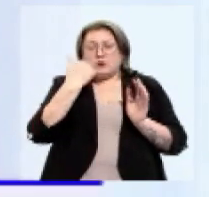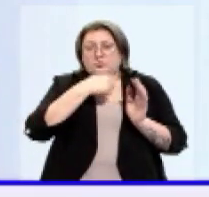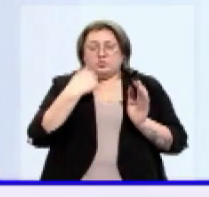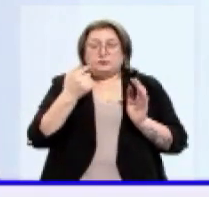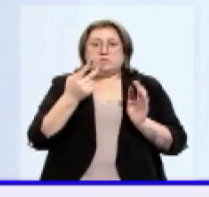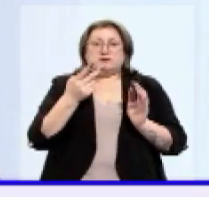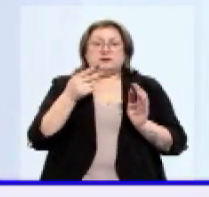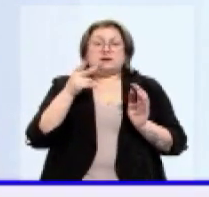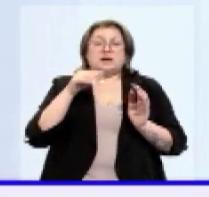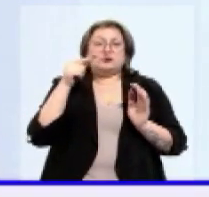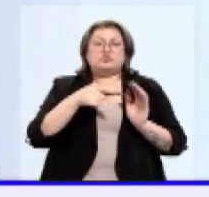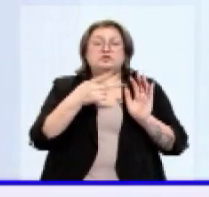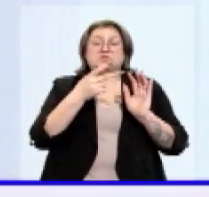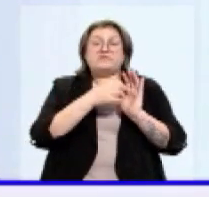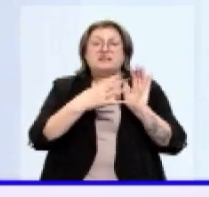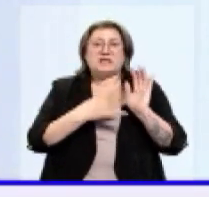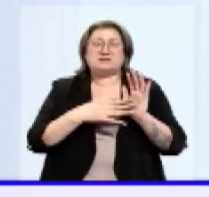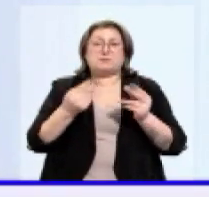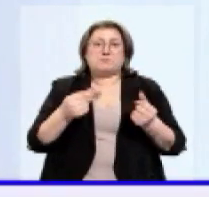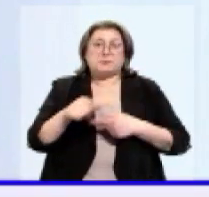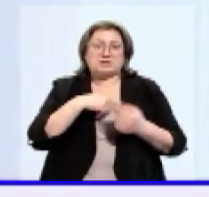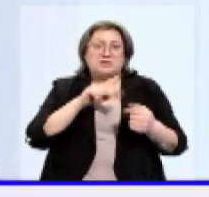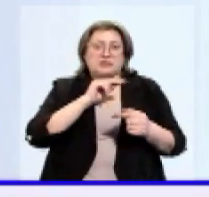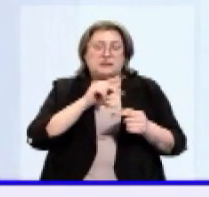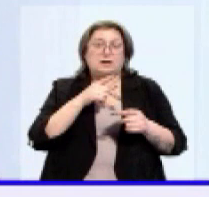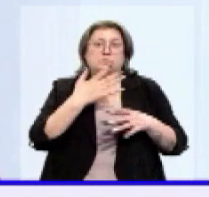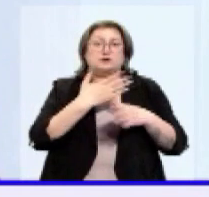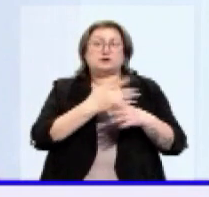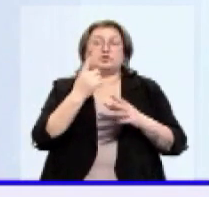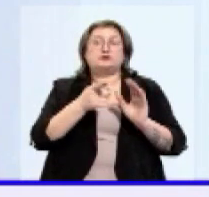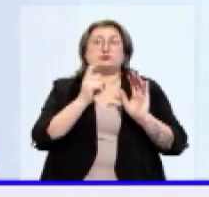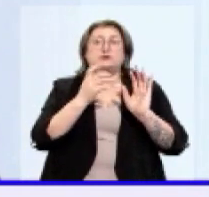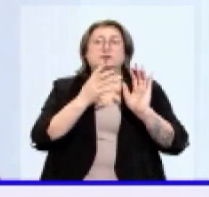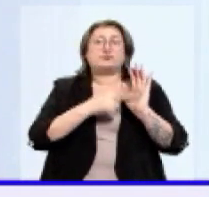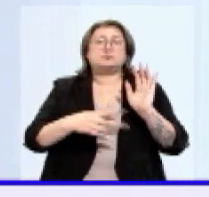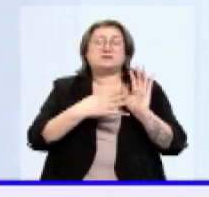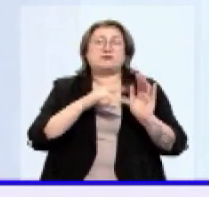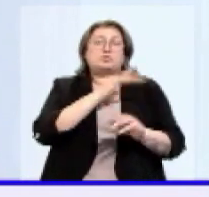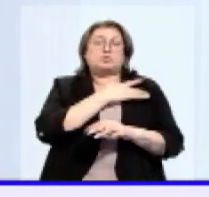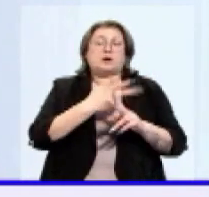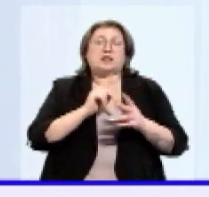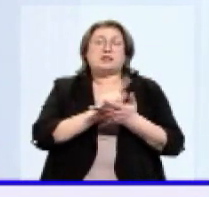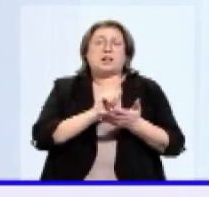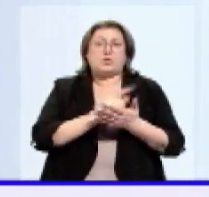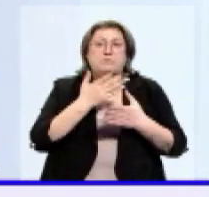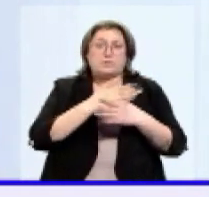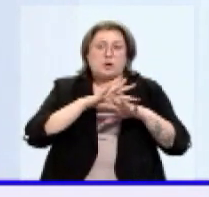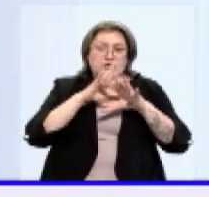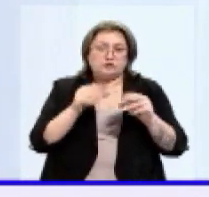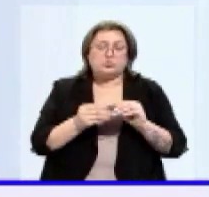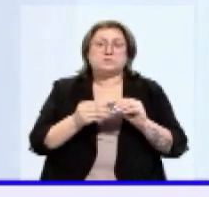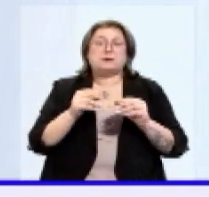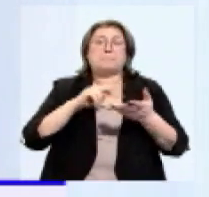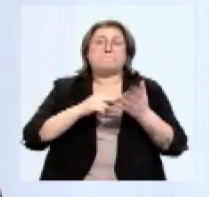для 1019 действующих предпринимателей оказано 1189 сервисных услуг. Это сдача налоговых отчетов,